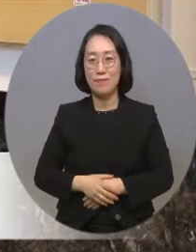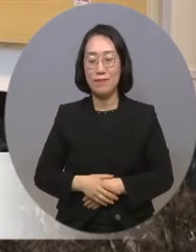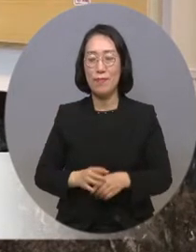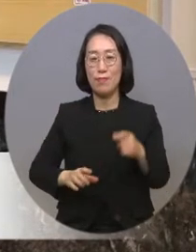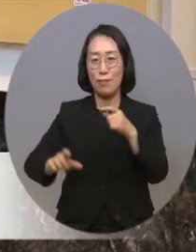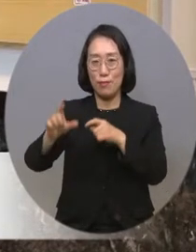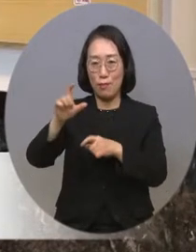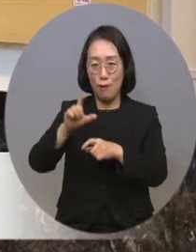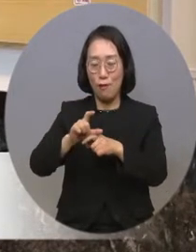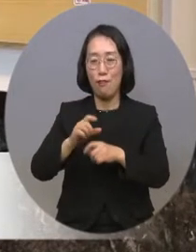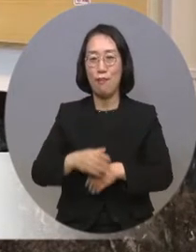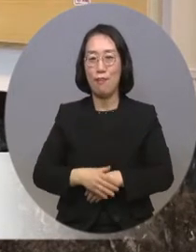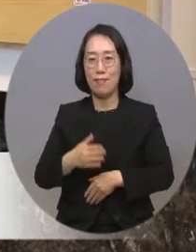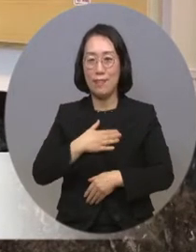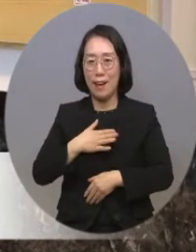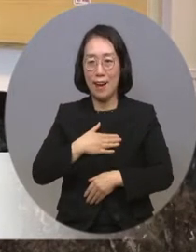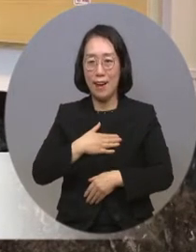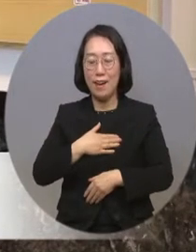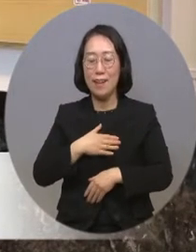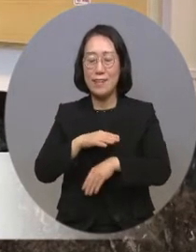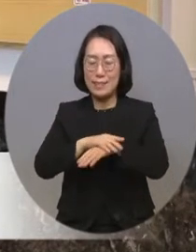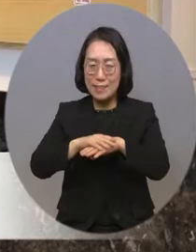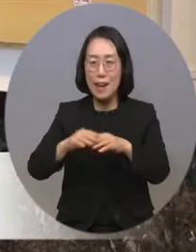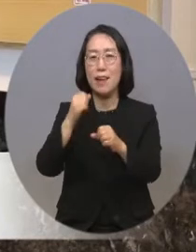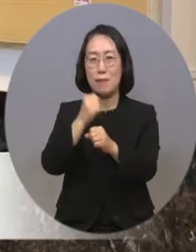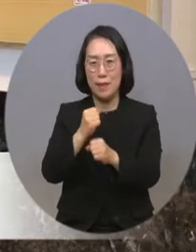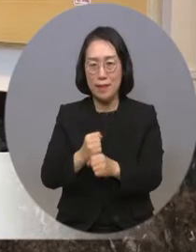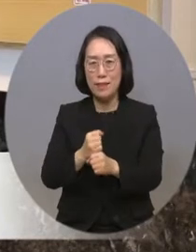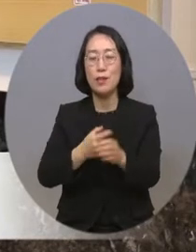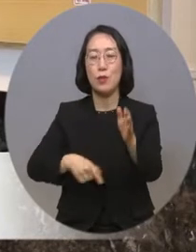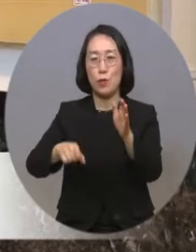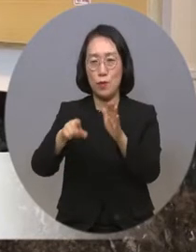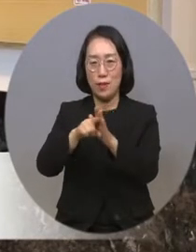좀 더 나는 작품다운 작품을 하기 위해서